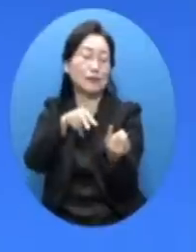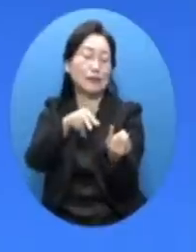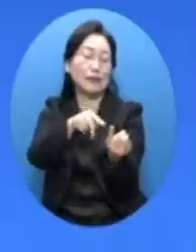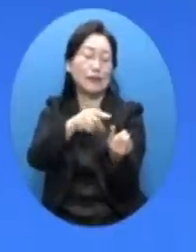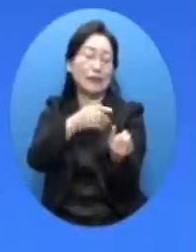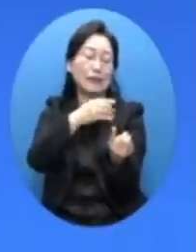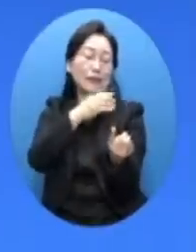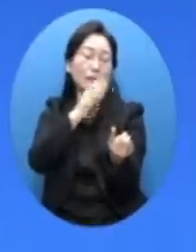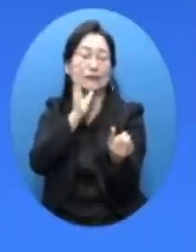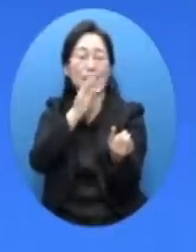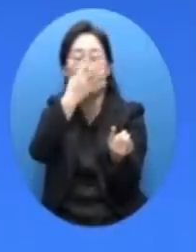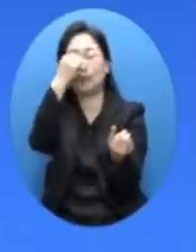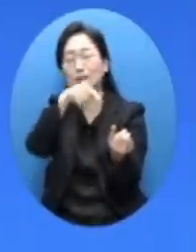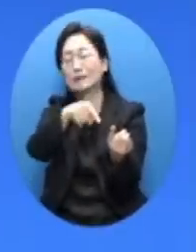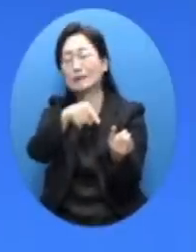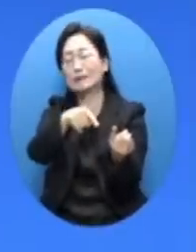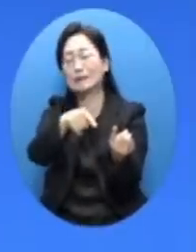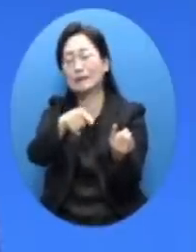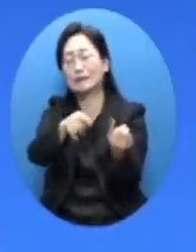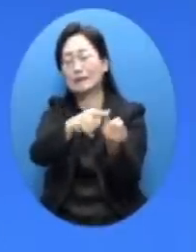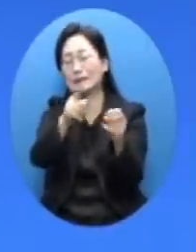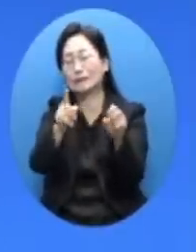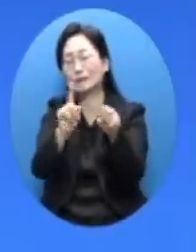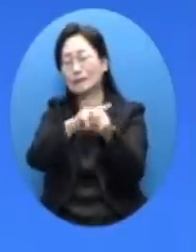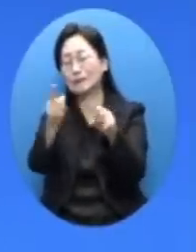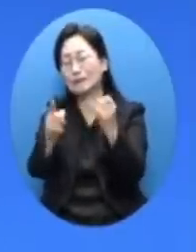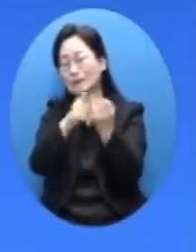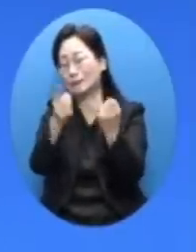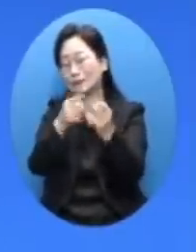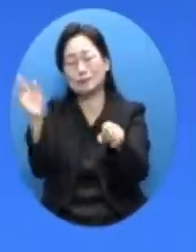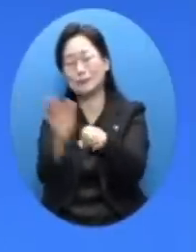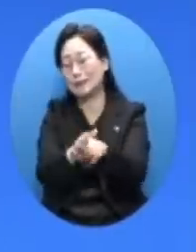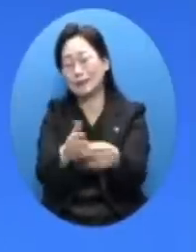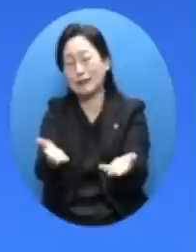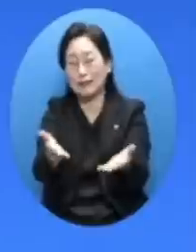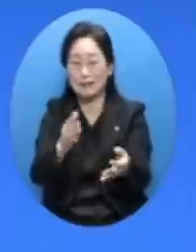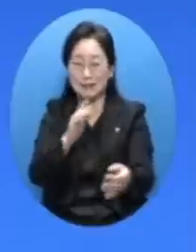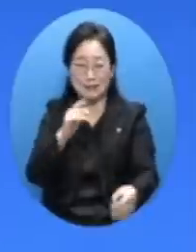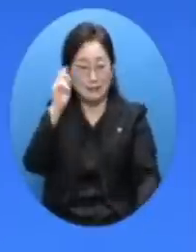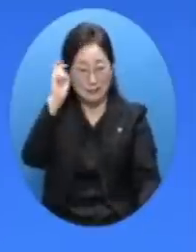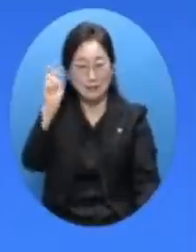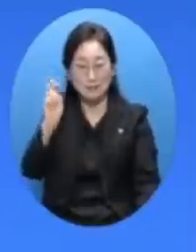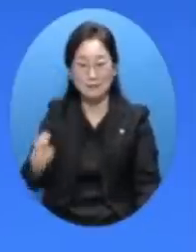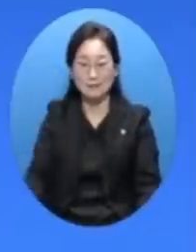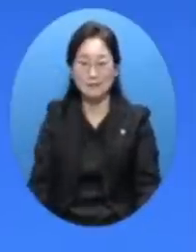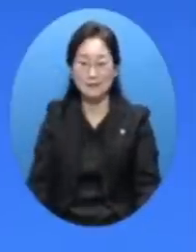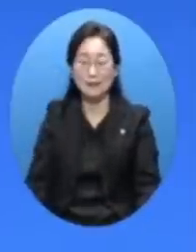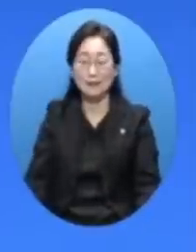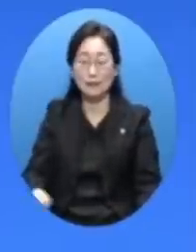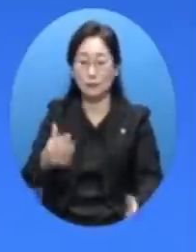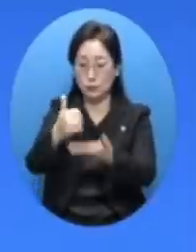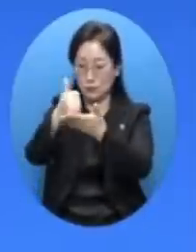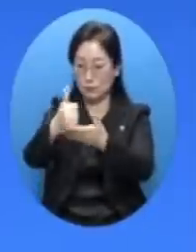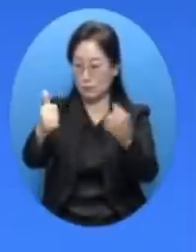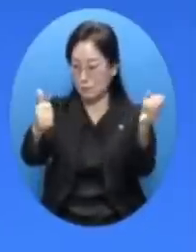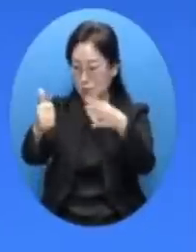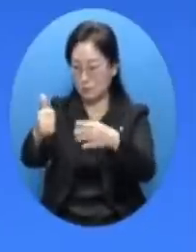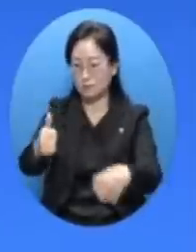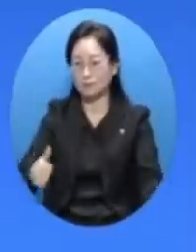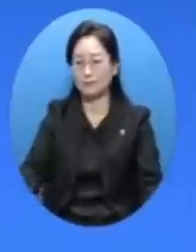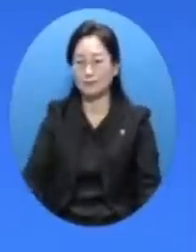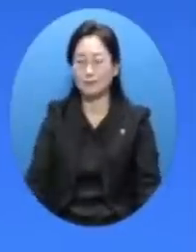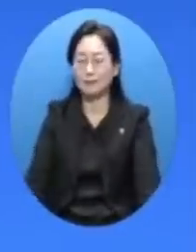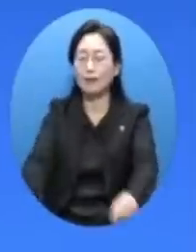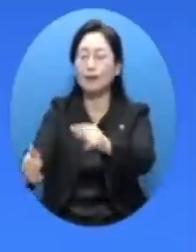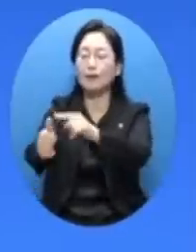할망구 다 늙어갖고 어떻게 아기를 낳겠나? 아마 이런 생각이 들었을지 모릅니다. 그런데 주님 말씀하시기를 너